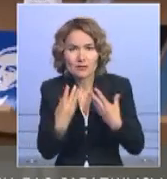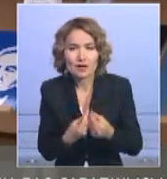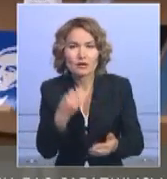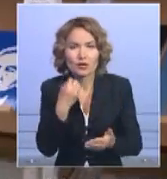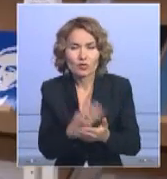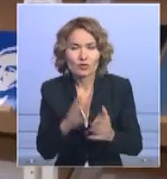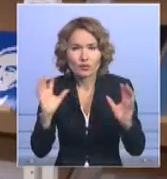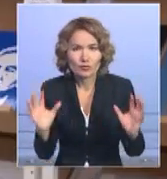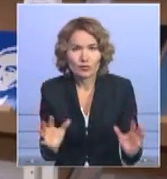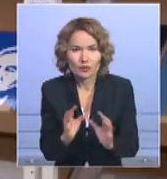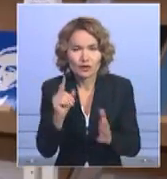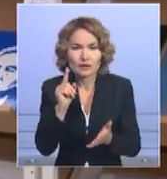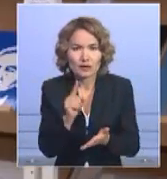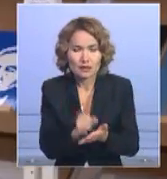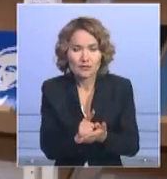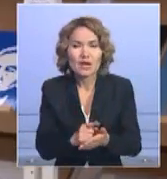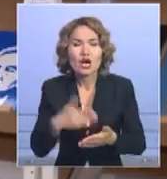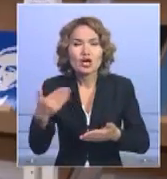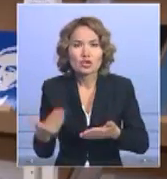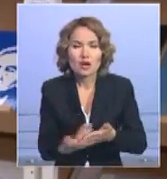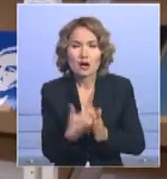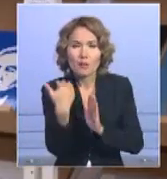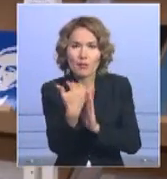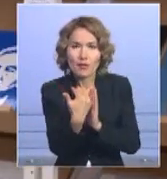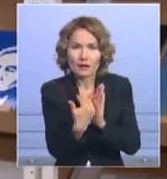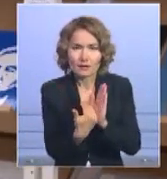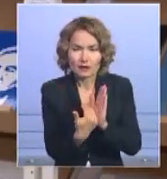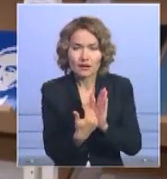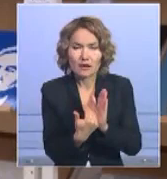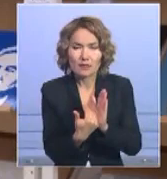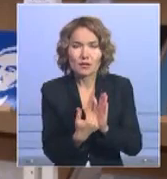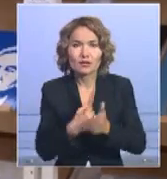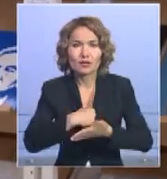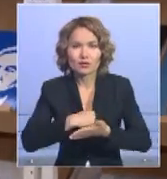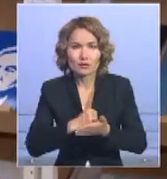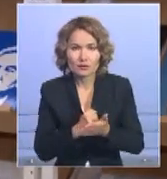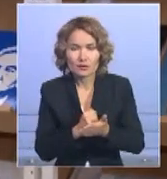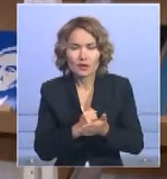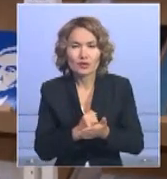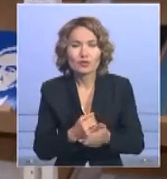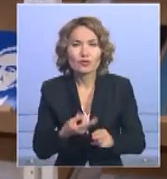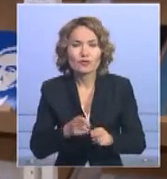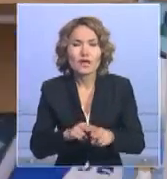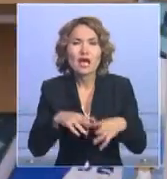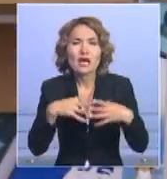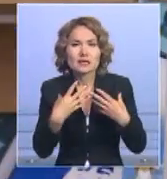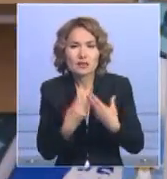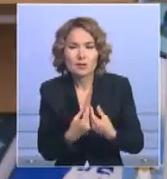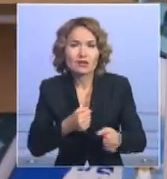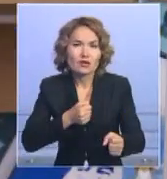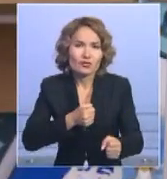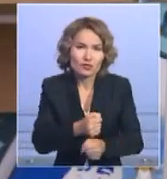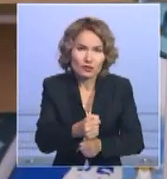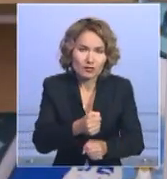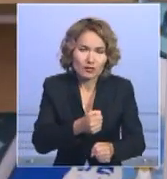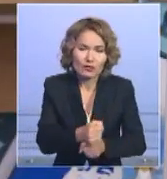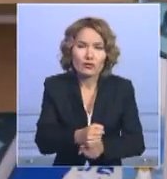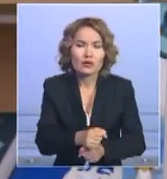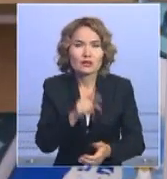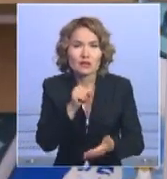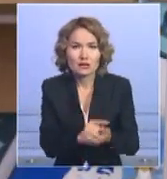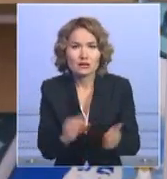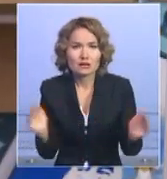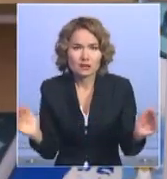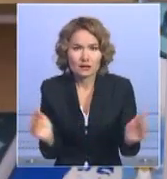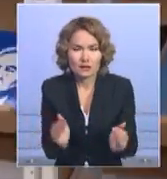жаңа тұжырымдама жобасына сәйкес біз ұсынымдар әзірлеу мақсатында өткізіліп жатқан іс-шара қоғамдастық мүшелерінің тарапынан